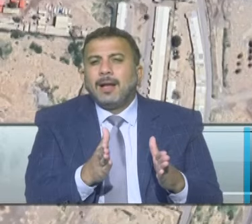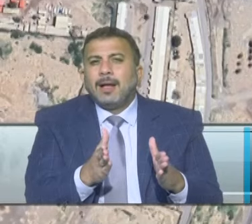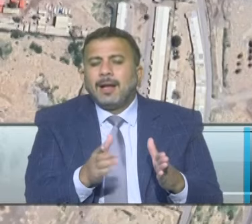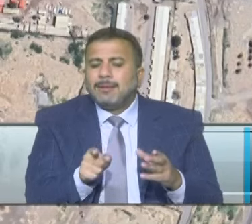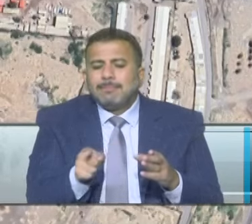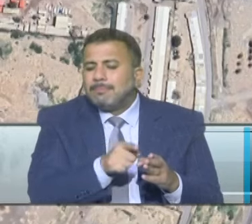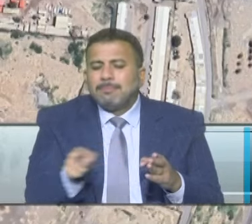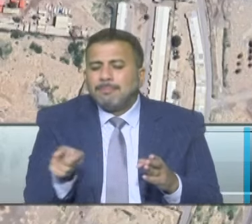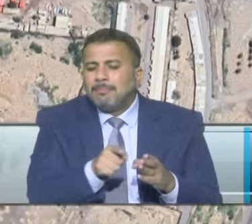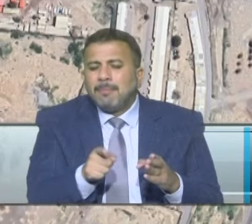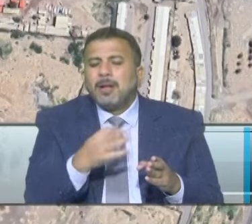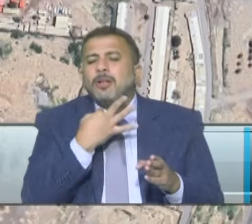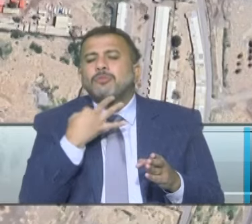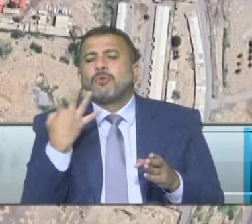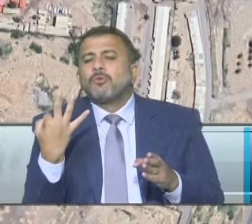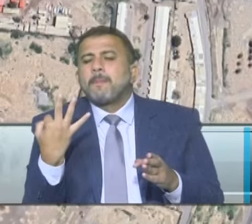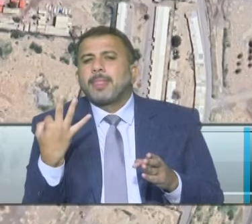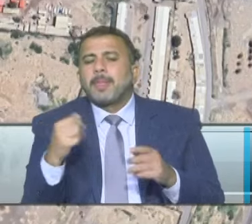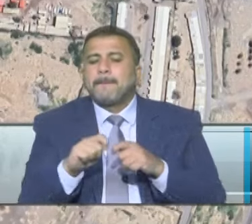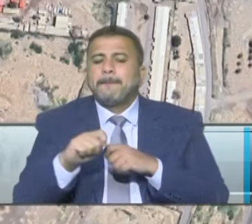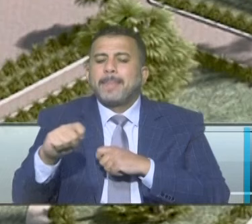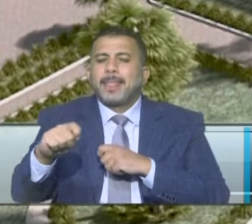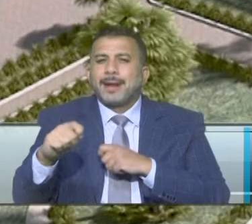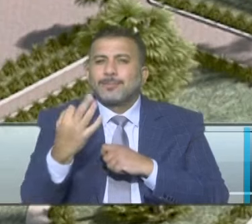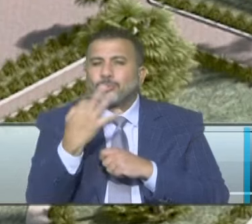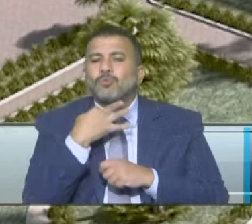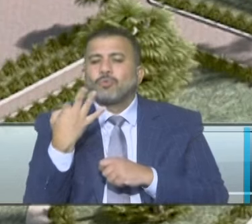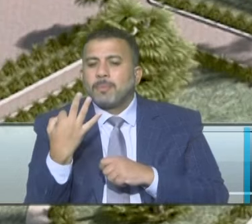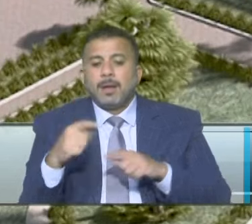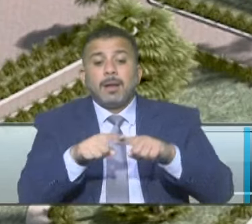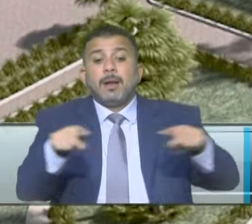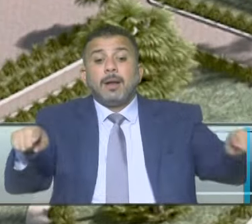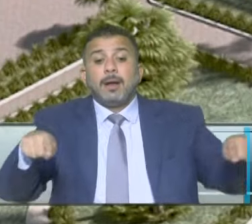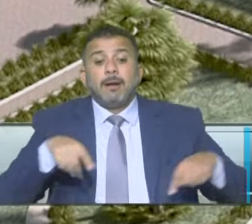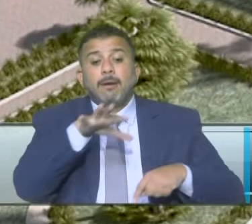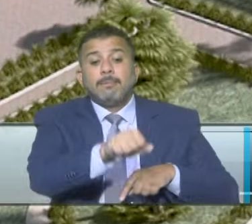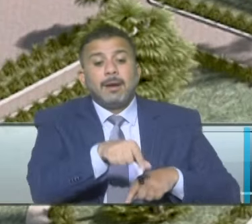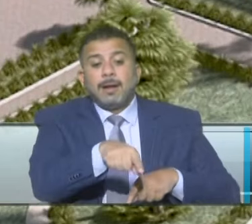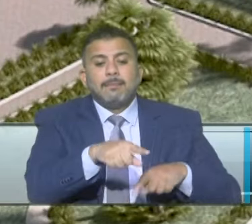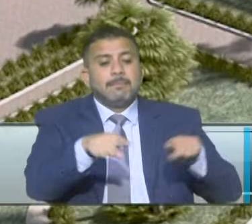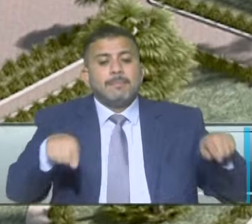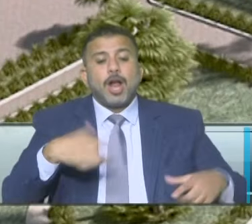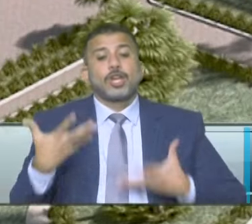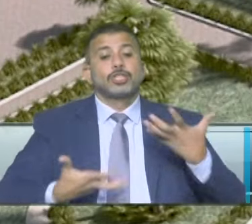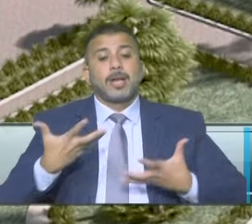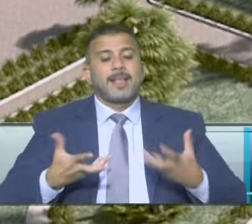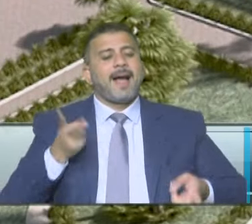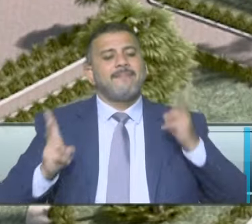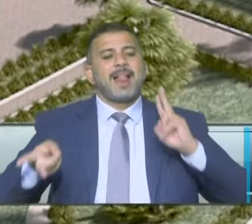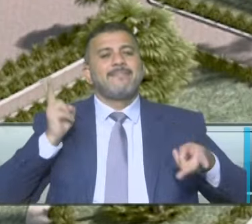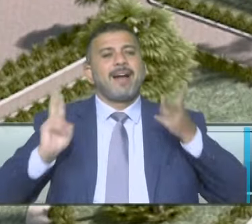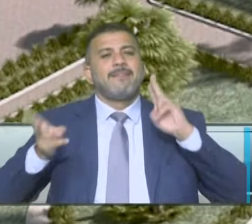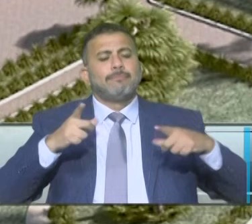بمسافه 300 متر تقريبا ساحه انشطه واحتفالات في هذا المكان